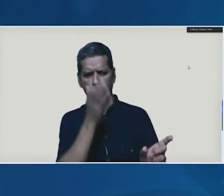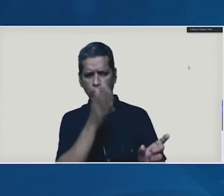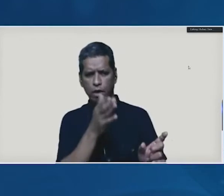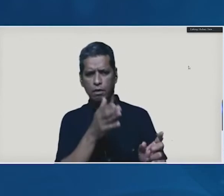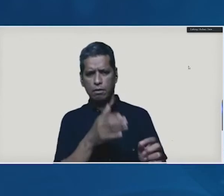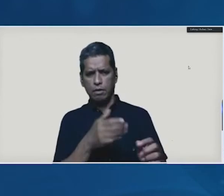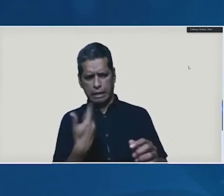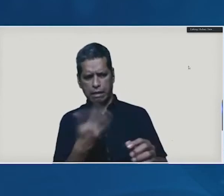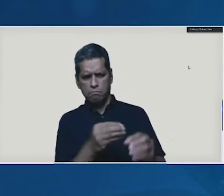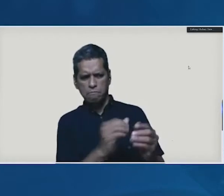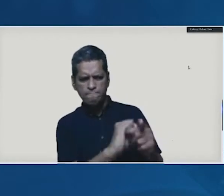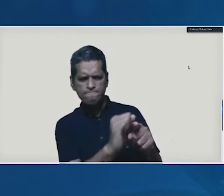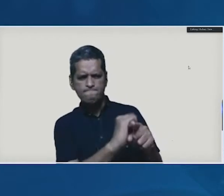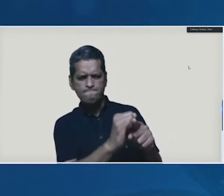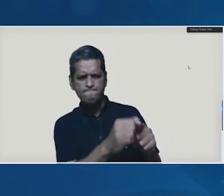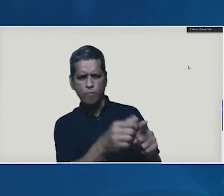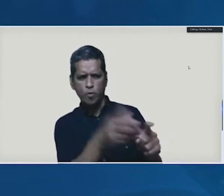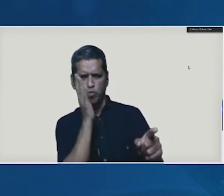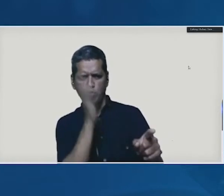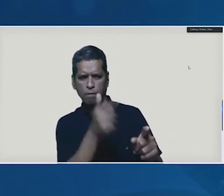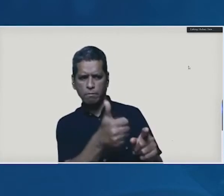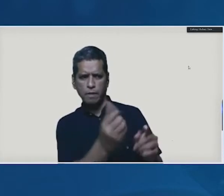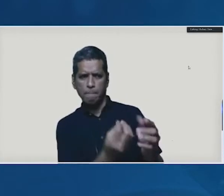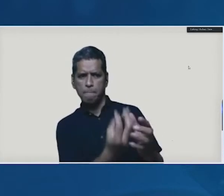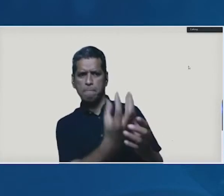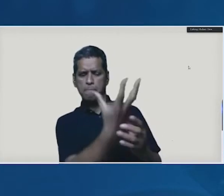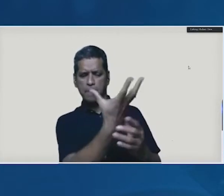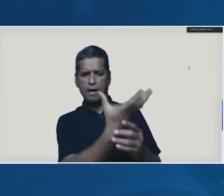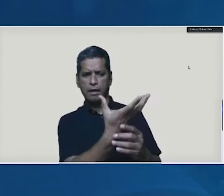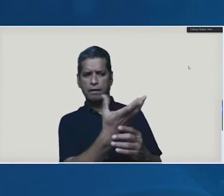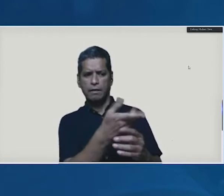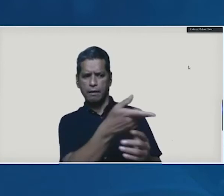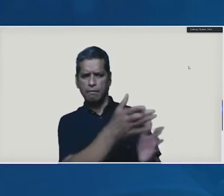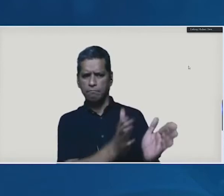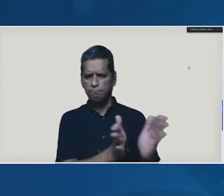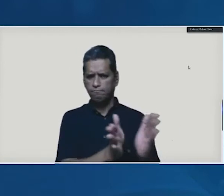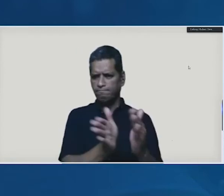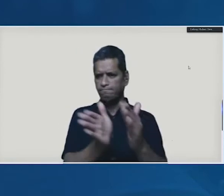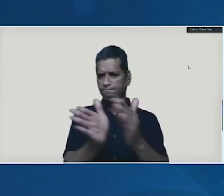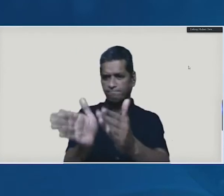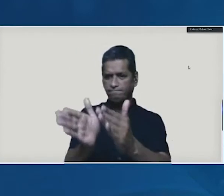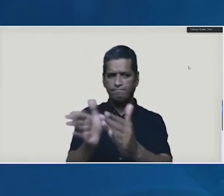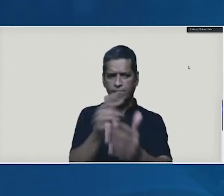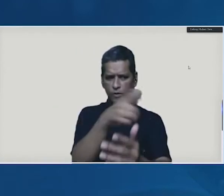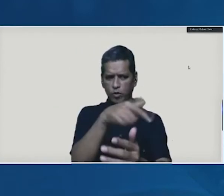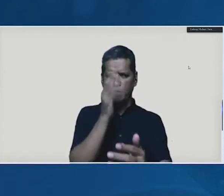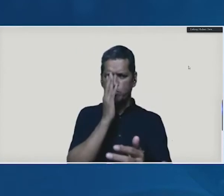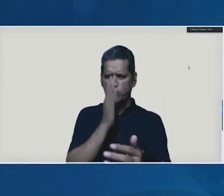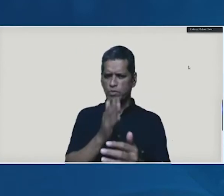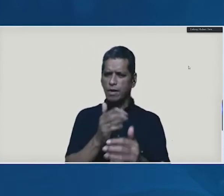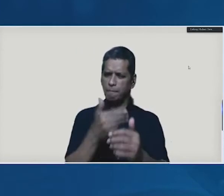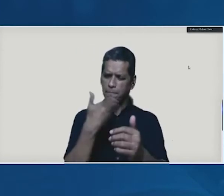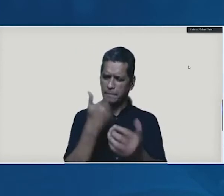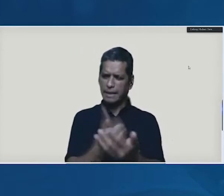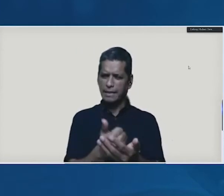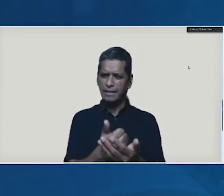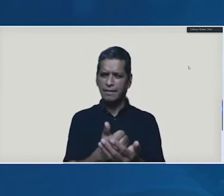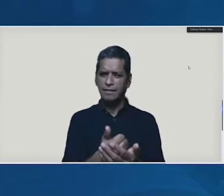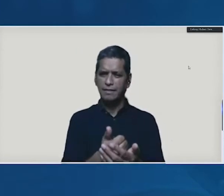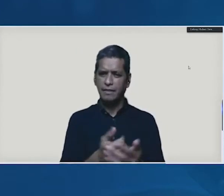menuju kepada potensi yang menghancurkan kepada negara bangsa negara ataupun kepada kehidupan kita juga